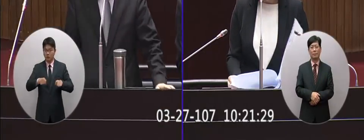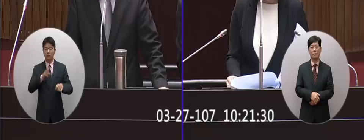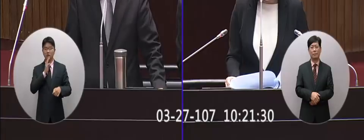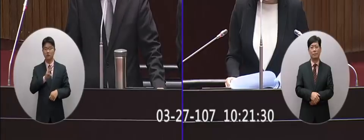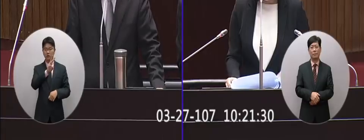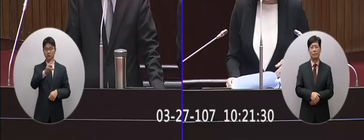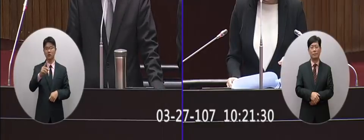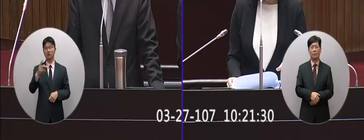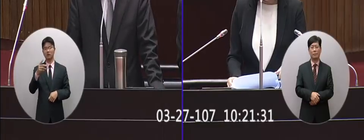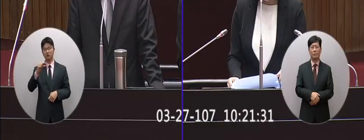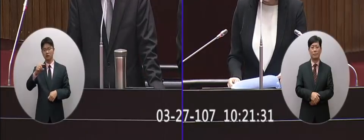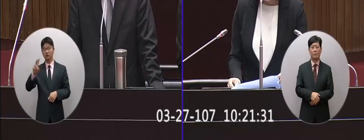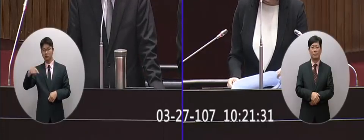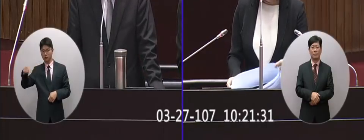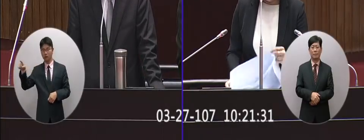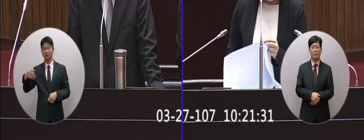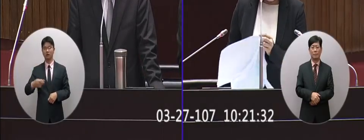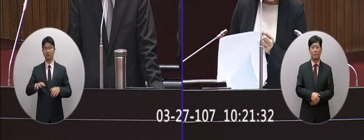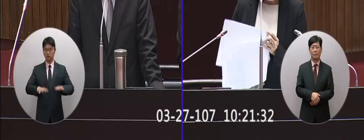在大概可以设置到